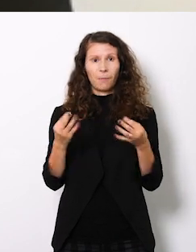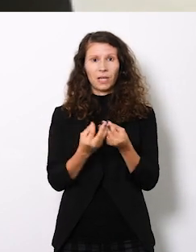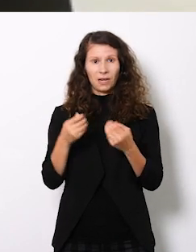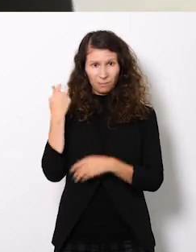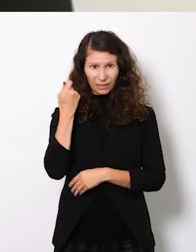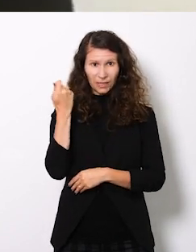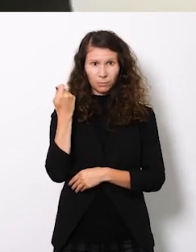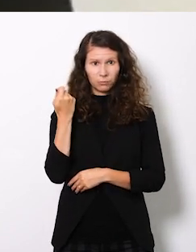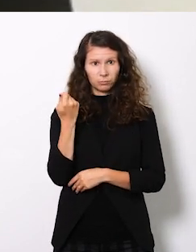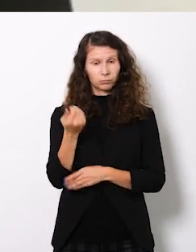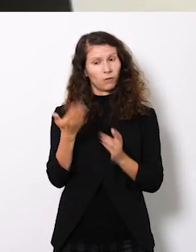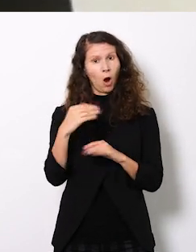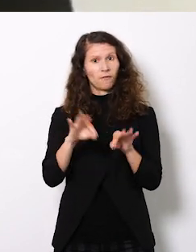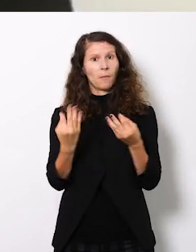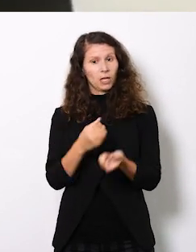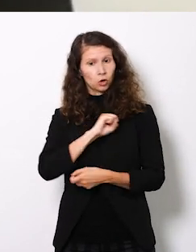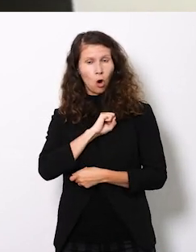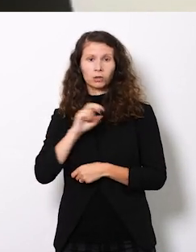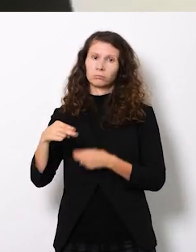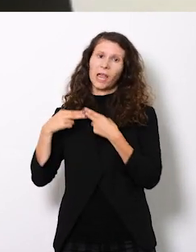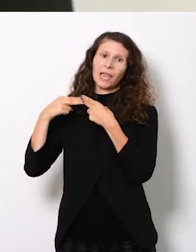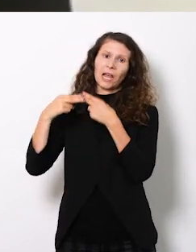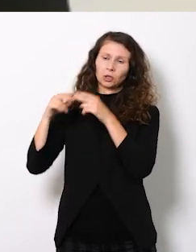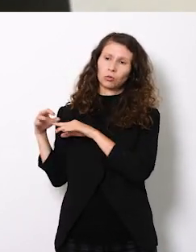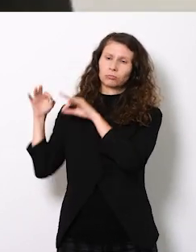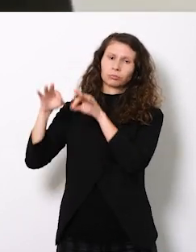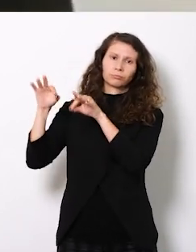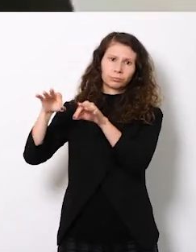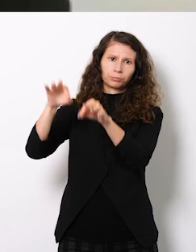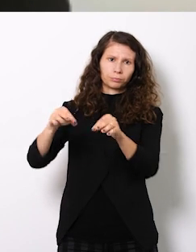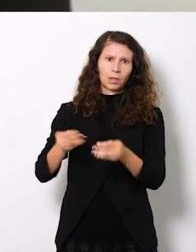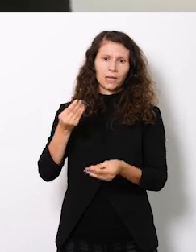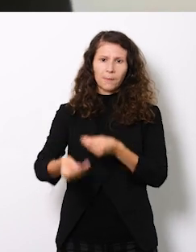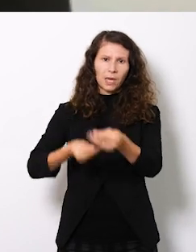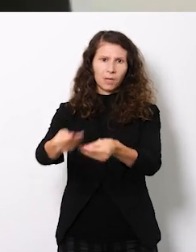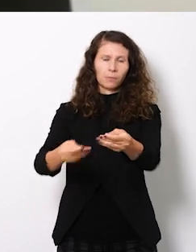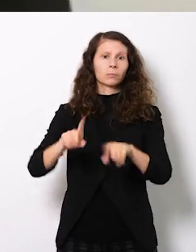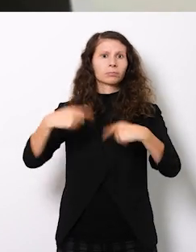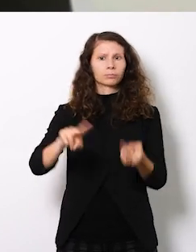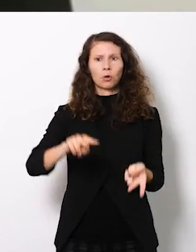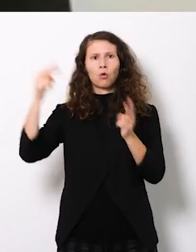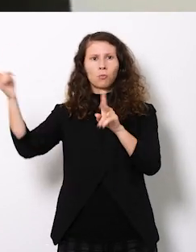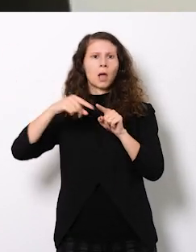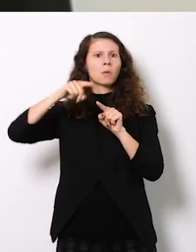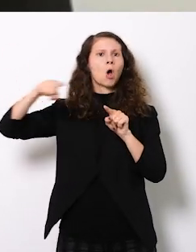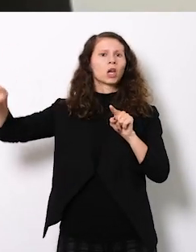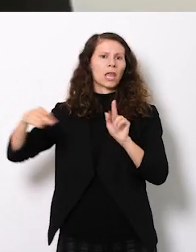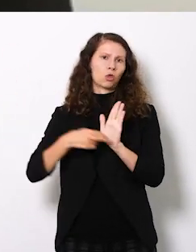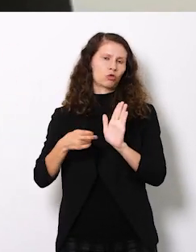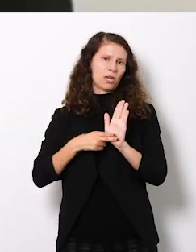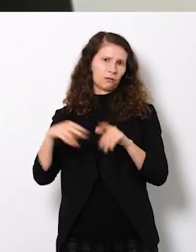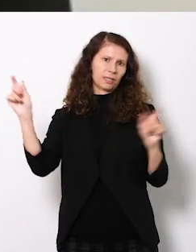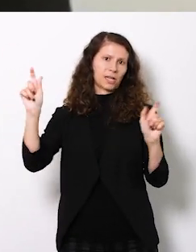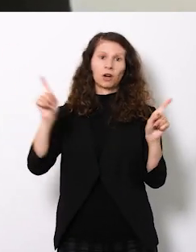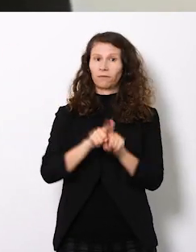Familienbetrieben, die einer Familie gehören, die in der Generationenfolge weitergegeben werden, daraus werden dann anonyme börsennotierte Gesellschaften, vielleicht